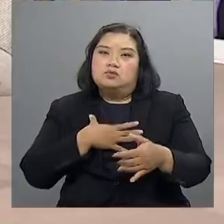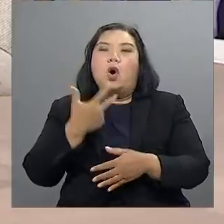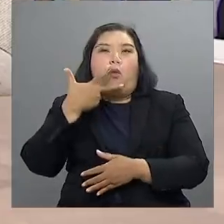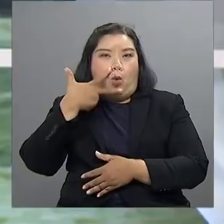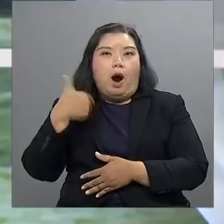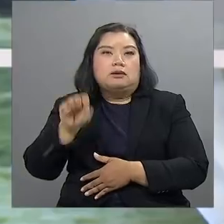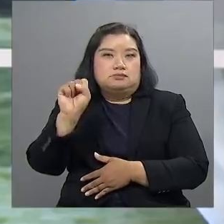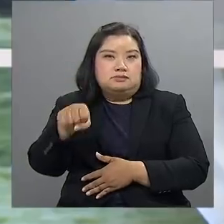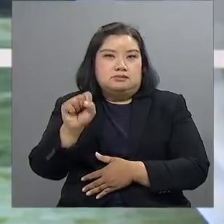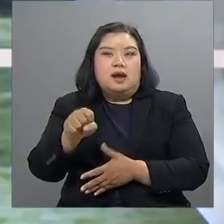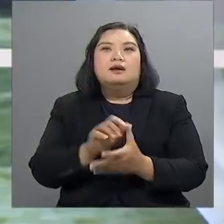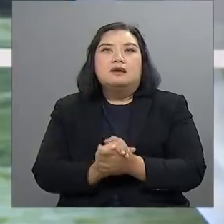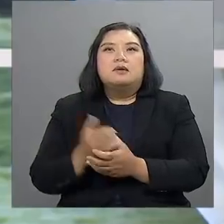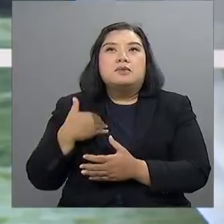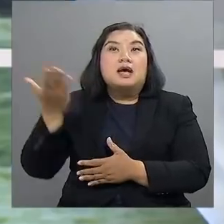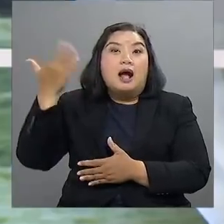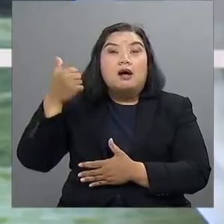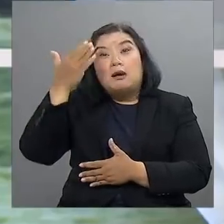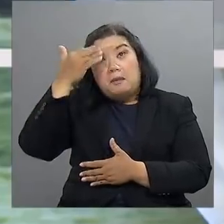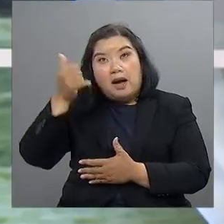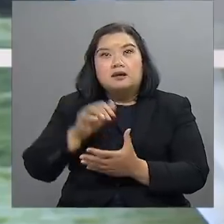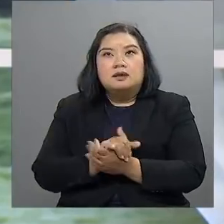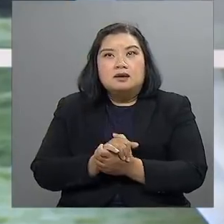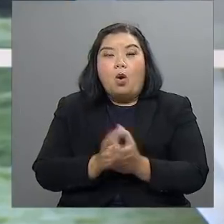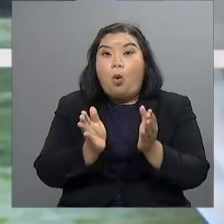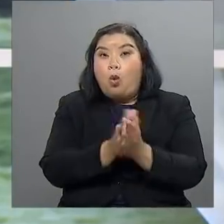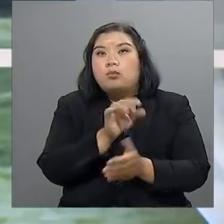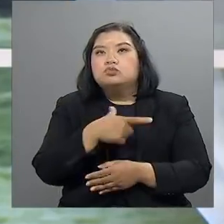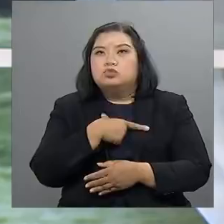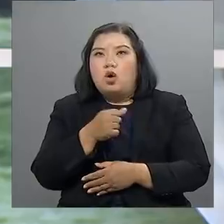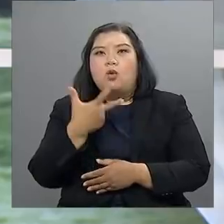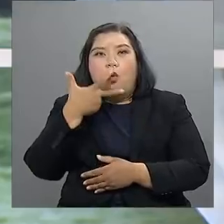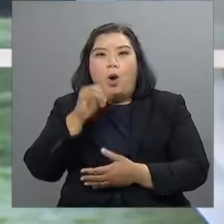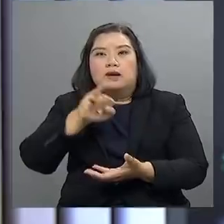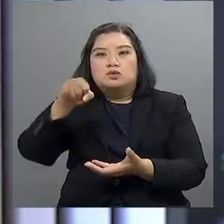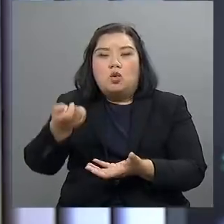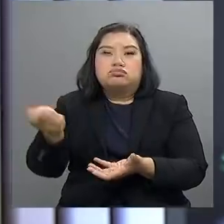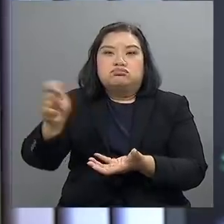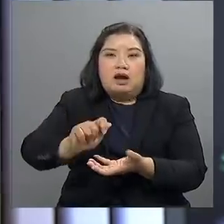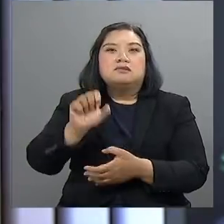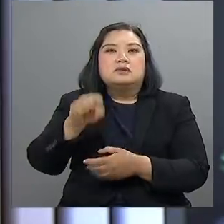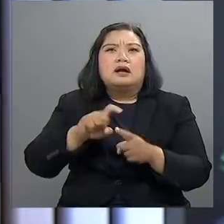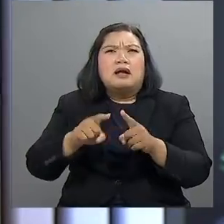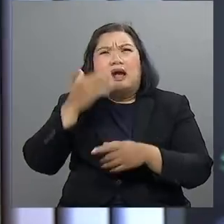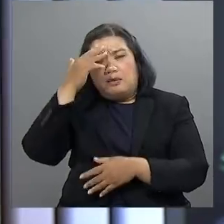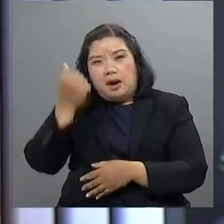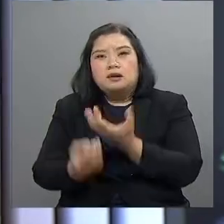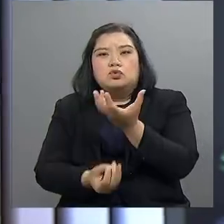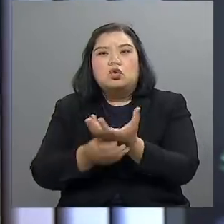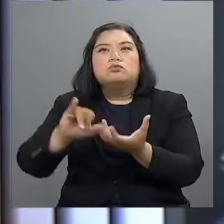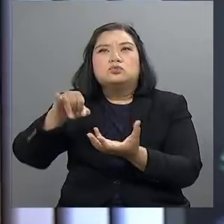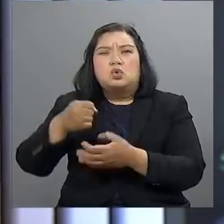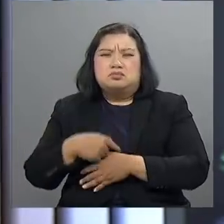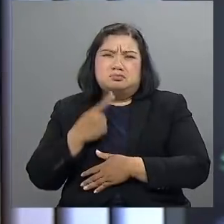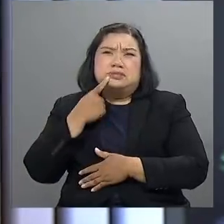ผู้ชมเนี่ยบอกว่าเอ้ยไม่ต้องห่วงนะเป็นทีมเดียวกันกับคุณต๊อปก็มีการใส่น้ำตาลในโจ๊กเหมือนกัน คือโจ๊กบางทีมันจืดน้องป้างมันจืดบางร้านก็ทำแบบ